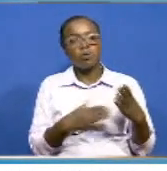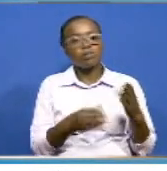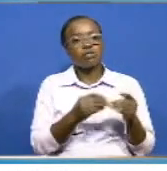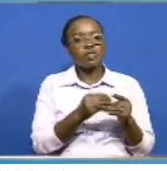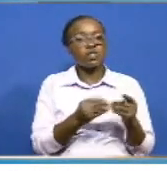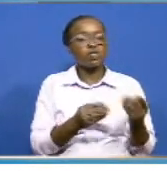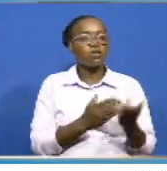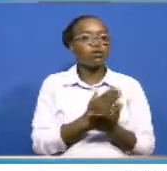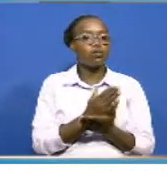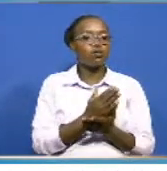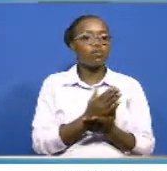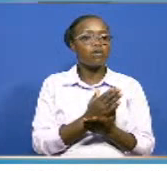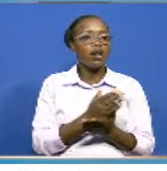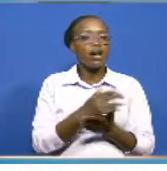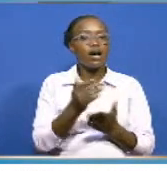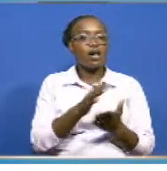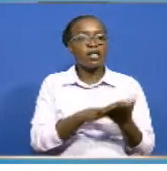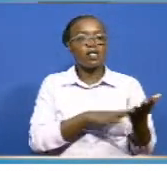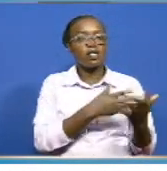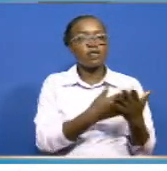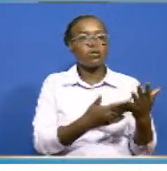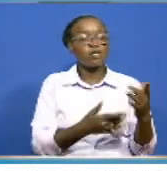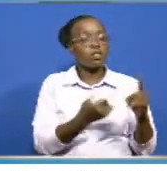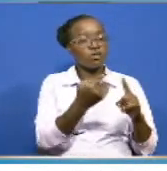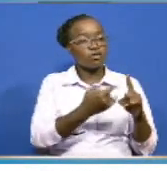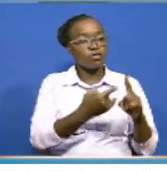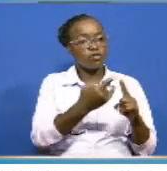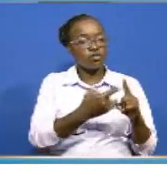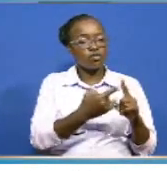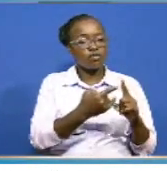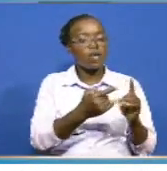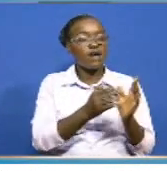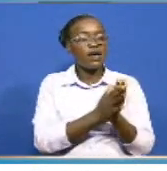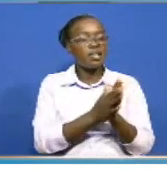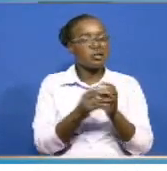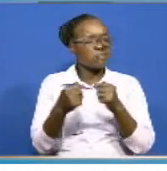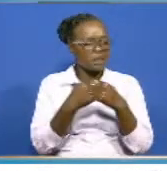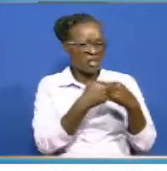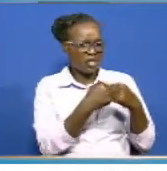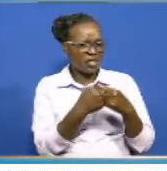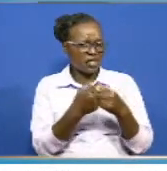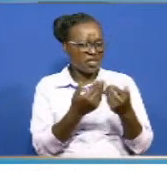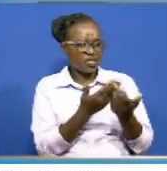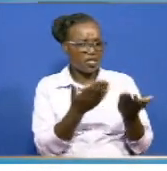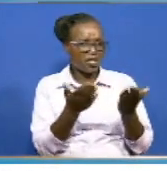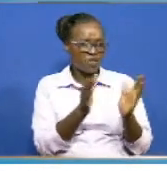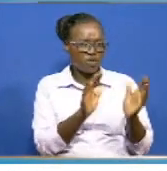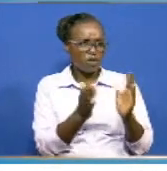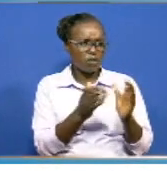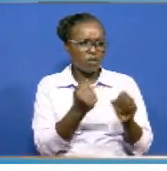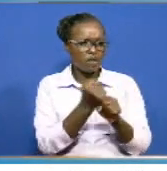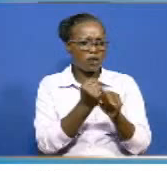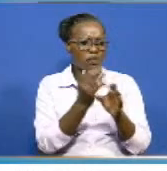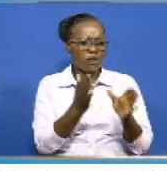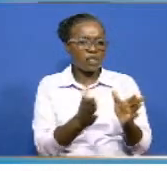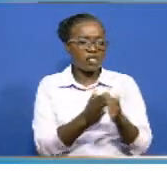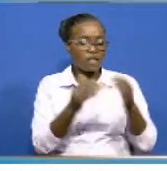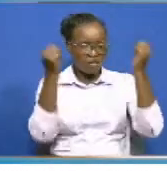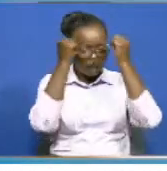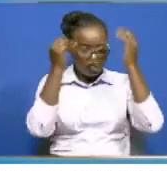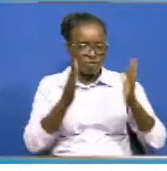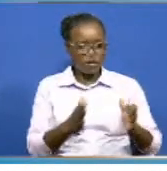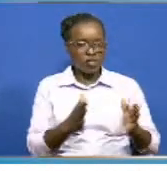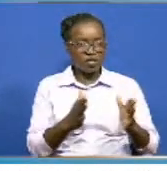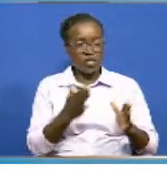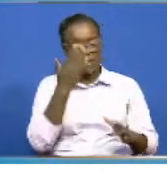kupitia mitandao mbalimbali kama vile Zoom. Na kuna changamoto ambayo imekuwa, tulinganishe kuhusu wafanyikazi na wanafunzi.